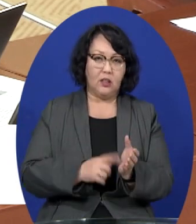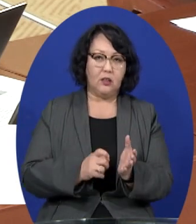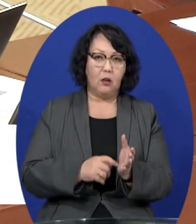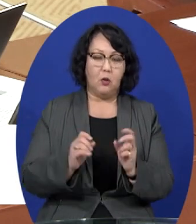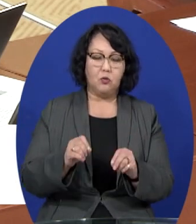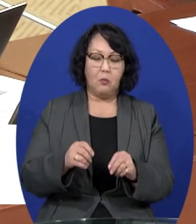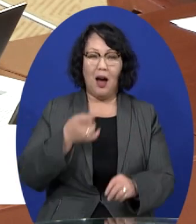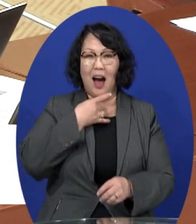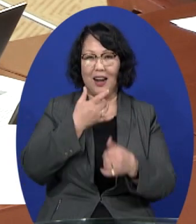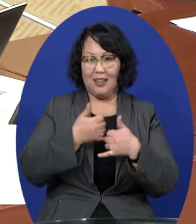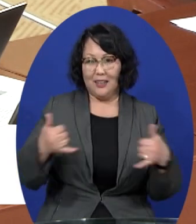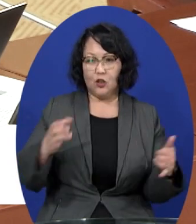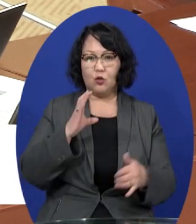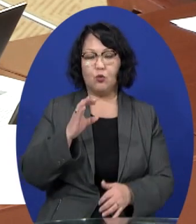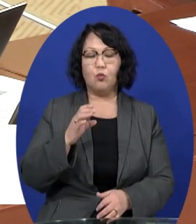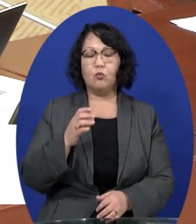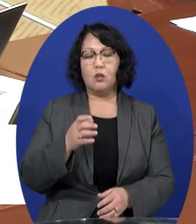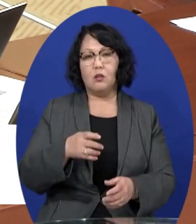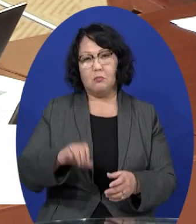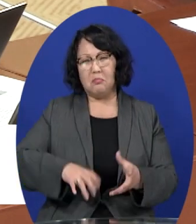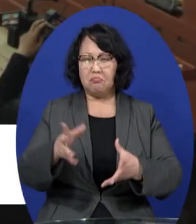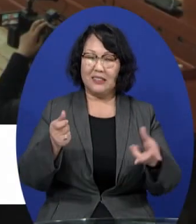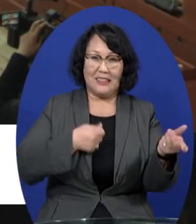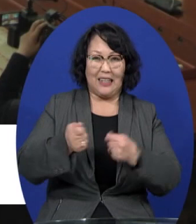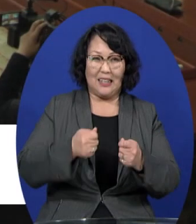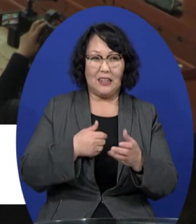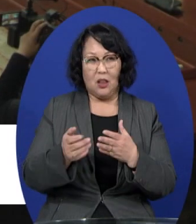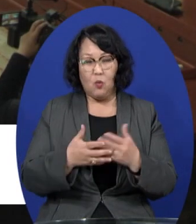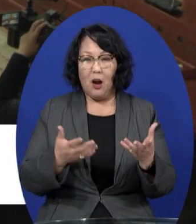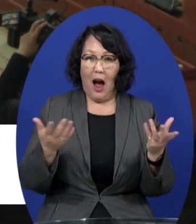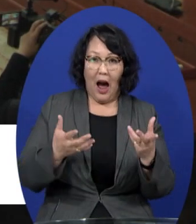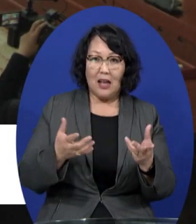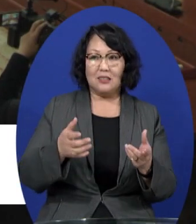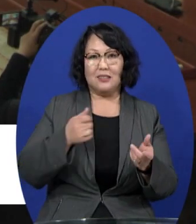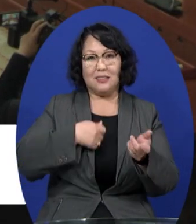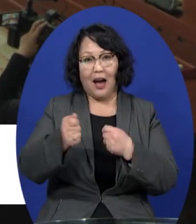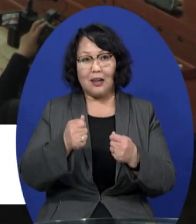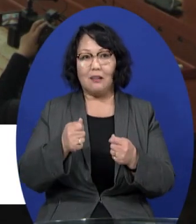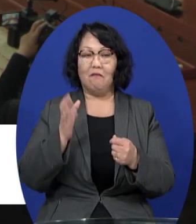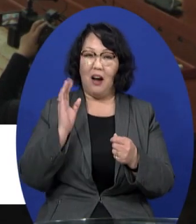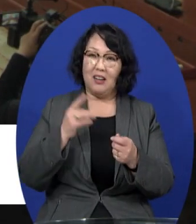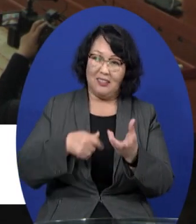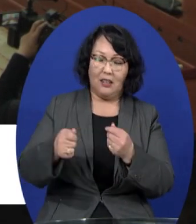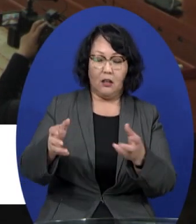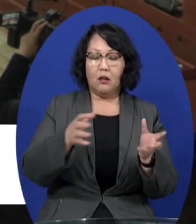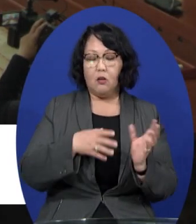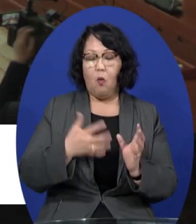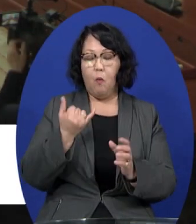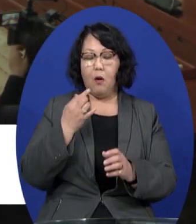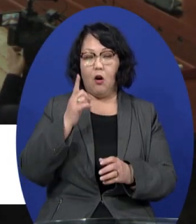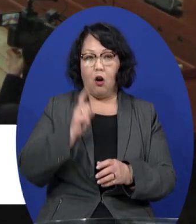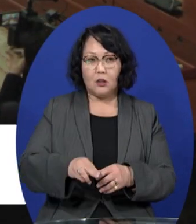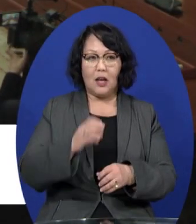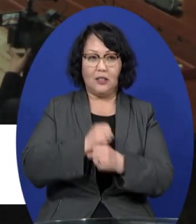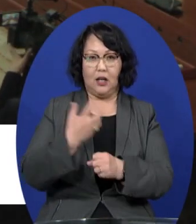тухайлбал согтууруулах ундаагаар үйлчлэх худалдах газруудын цагийн хуваарийн талаар Улаанбаатар хотын захирагчийн ажлын албаны төлөөлөл тайлбар